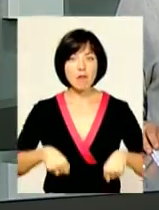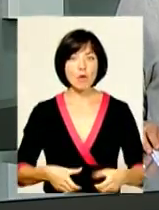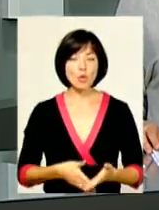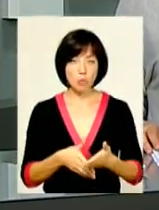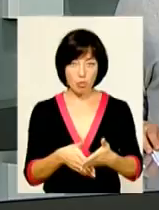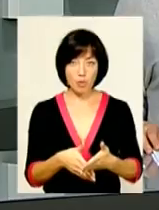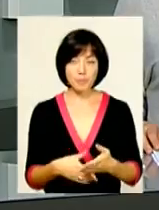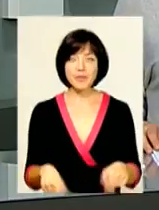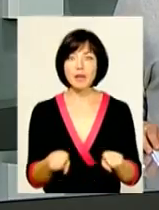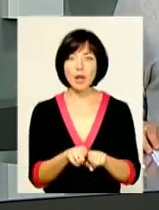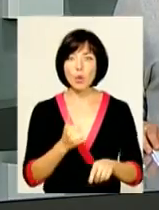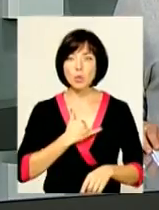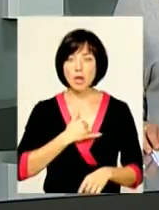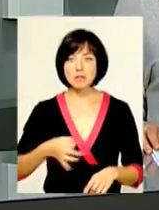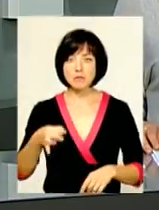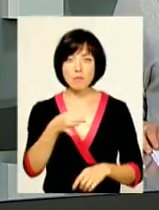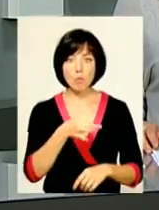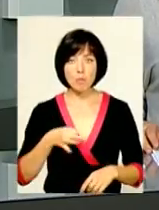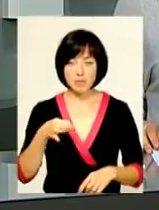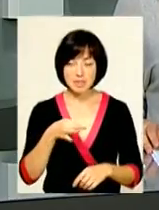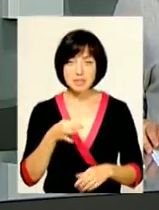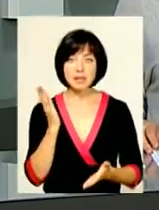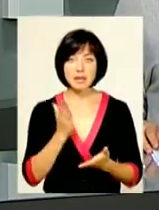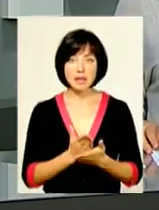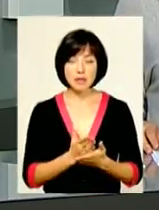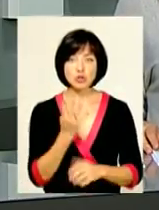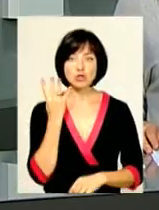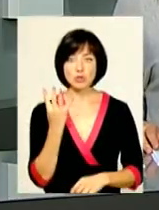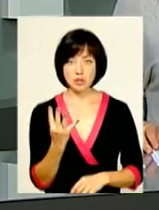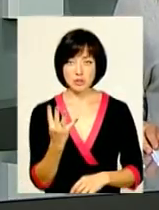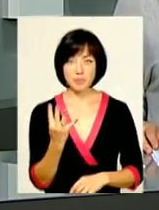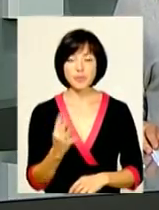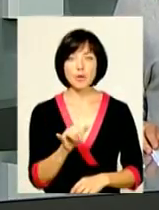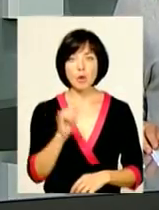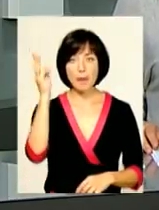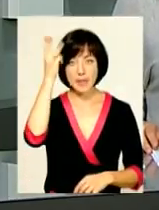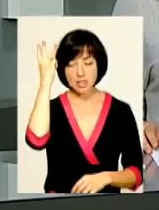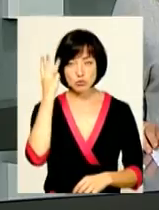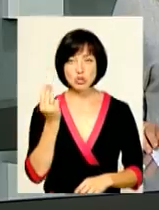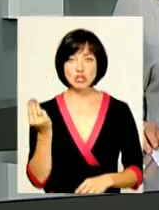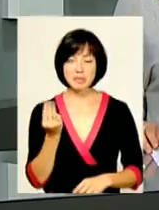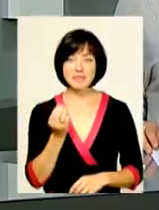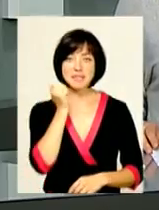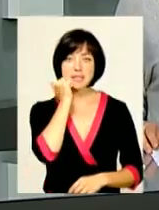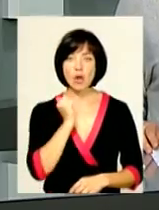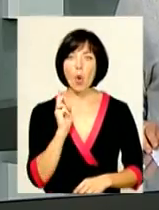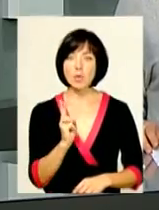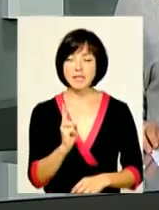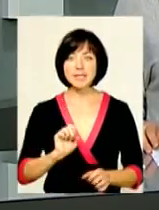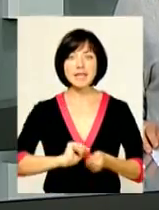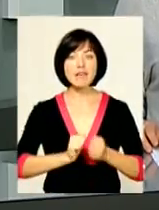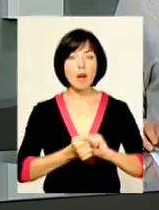допомоги. Таких в нашій області з 1 липня минулого року діє 4 – у Хмельницькому, Шепетівці, Старокостянтинові